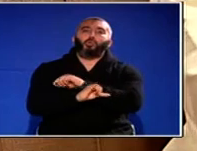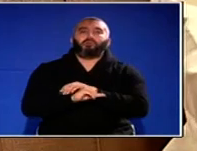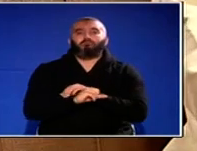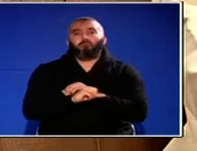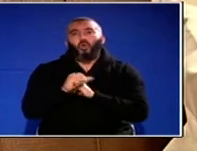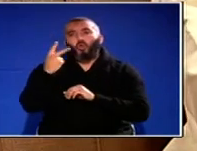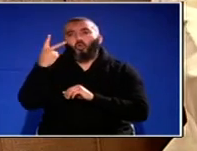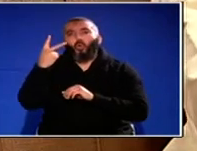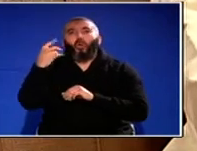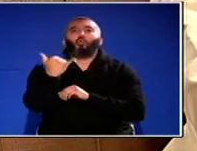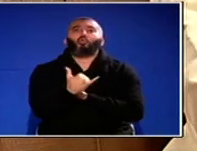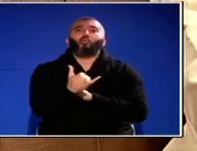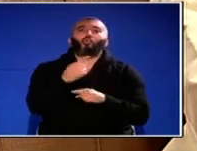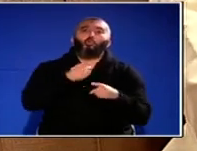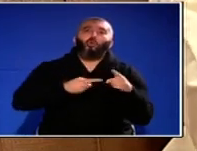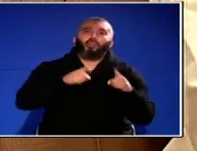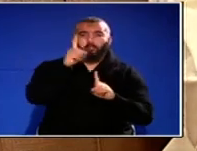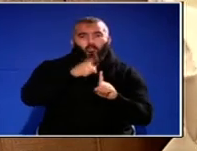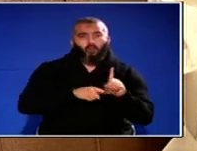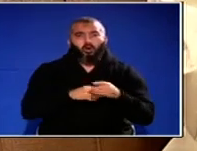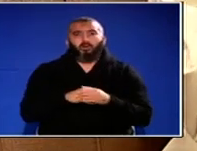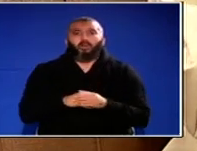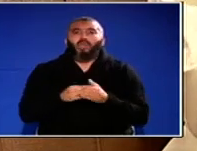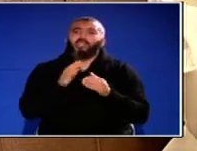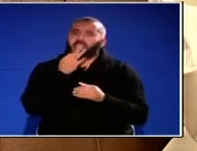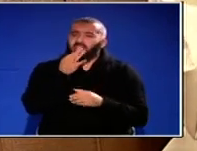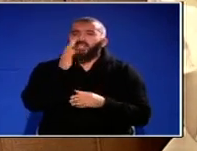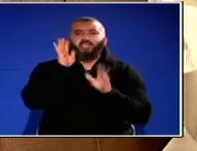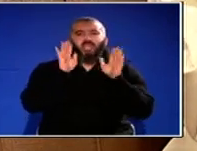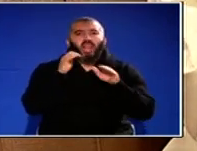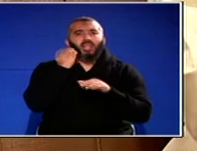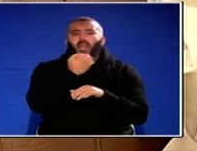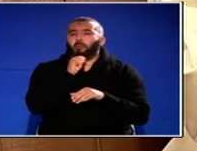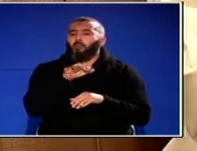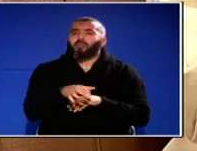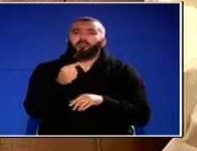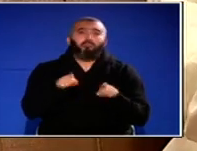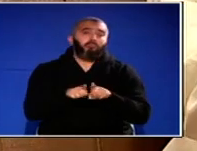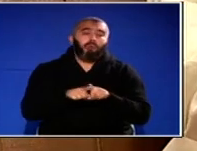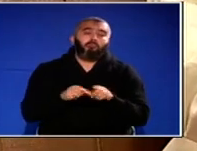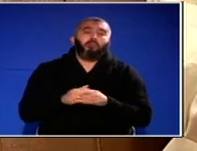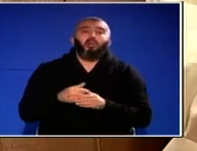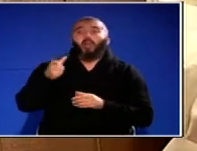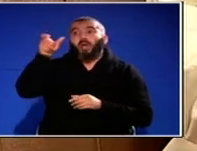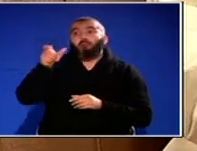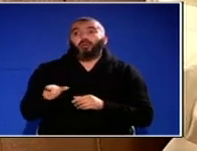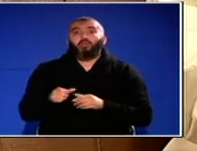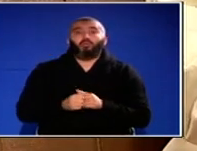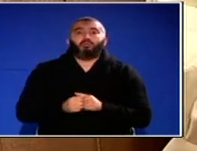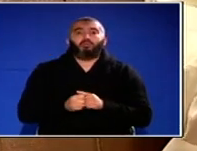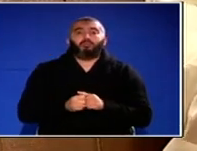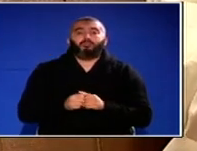الصلاة على النبي عليه الصلاة والسلام، وعليه أن يعتبر كما قال بعض العلماء أن هذا الشهر